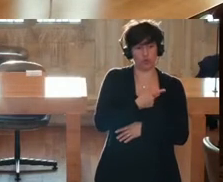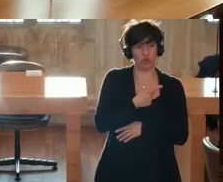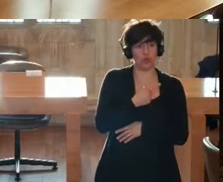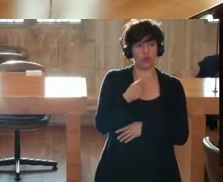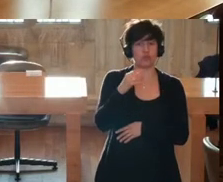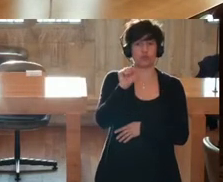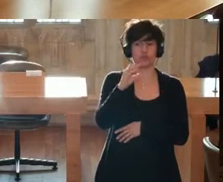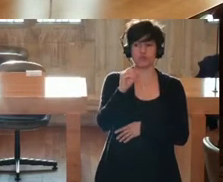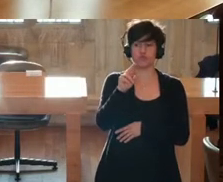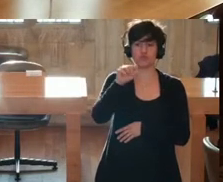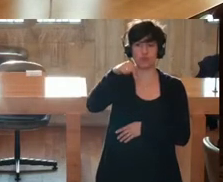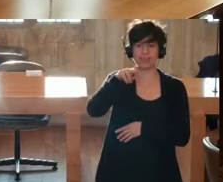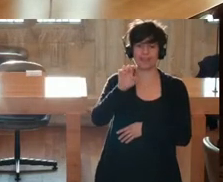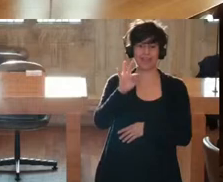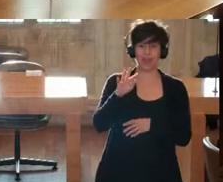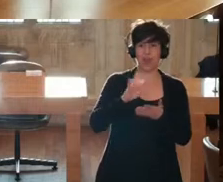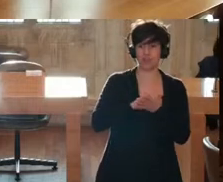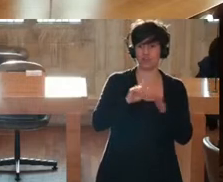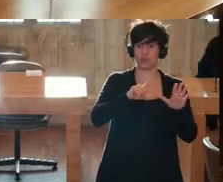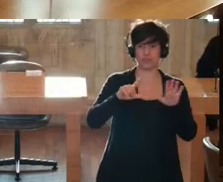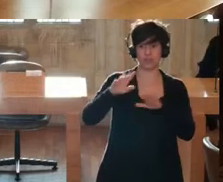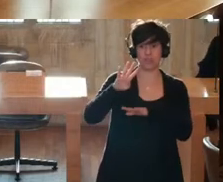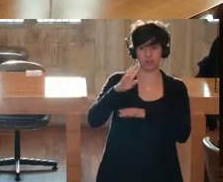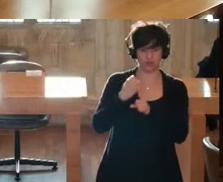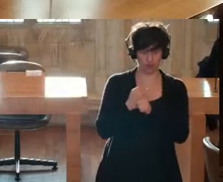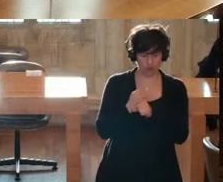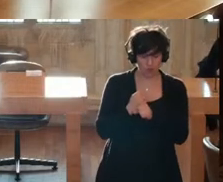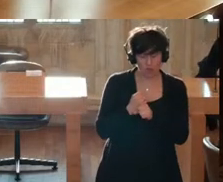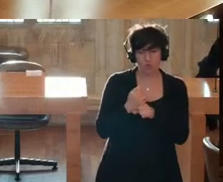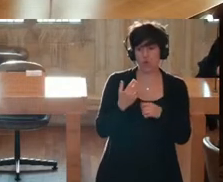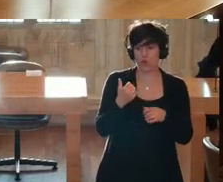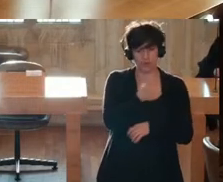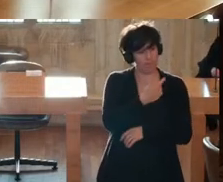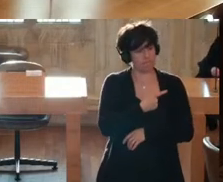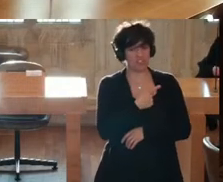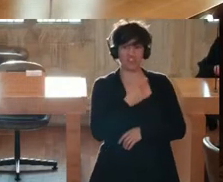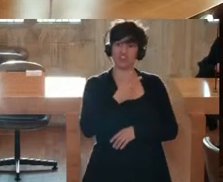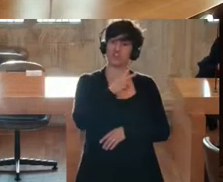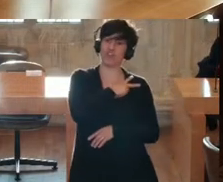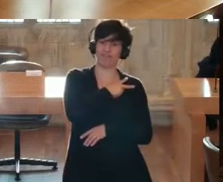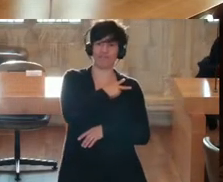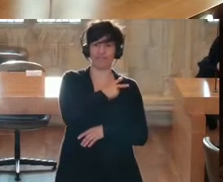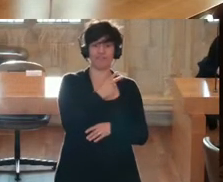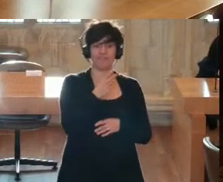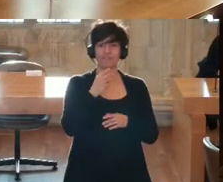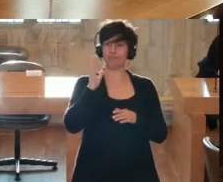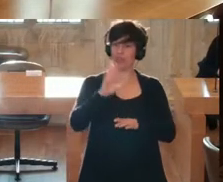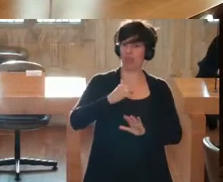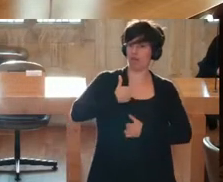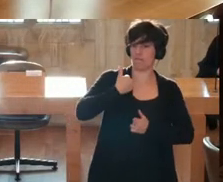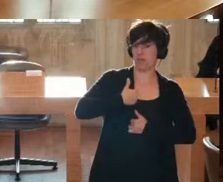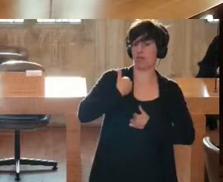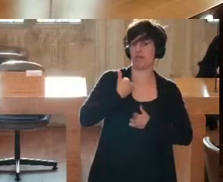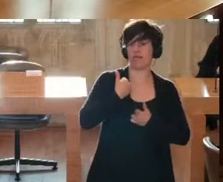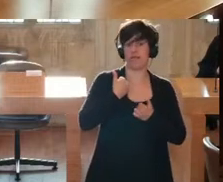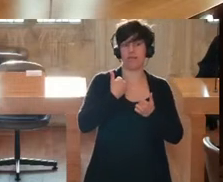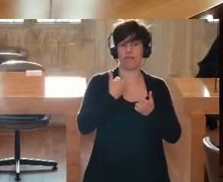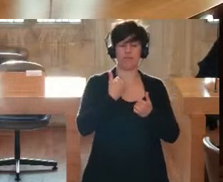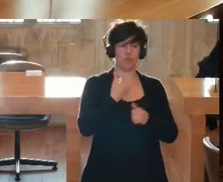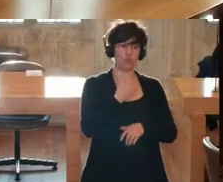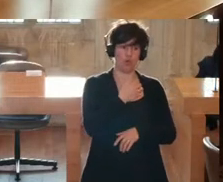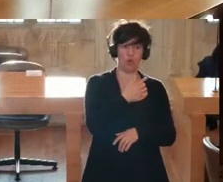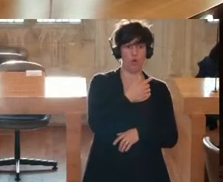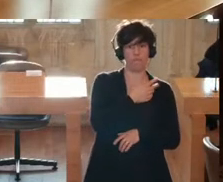qui avait été décédé à l'âge de 74 ans, qui était médecin-chef des armées,